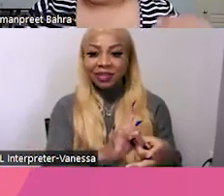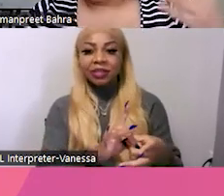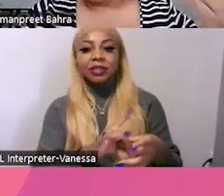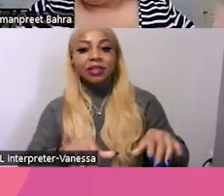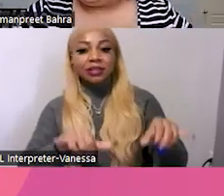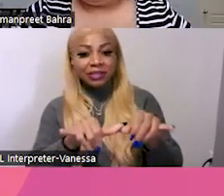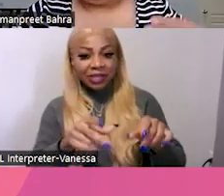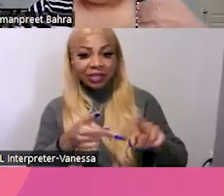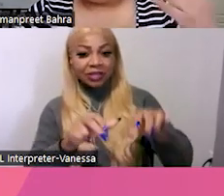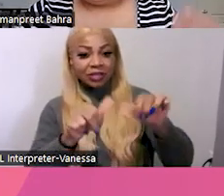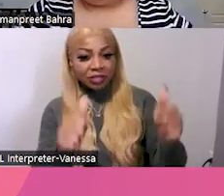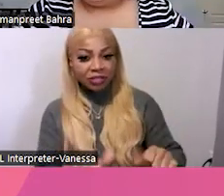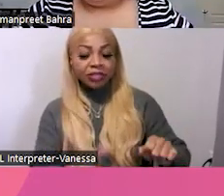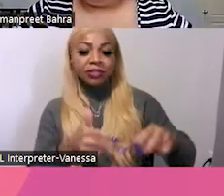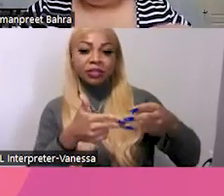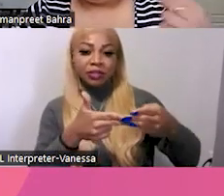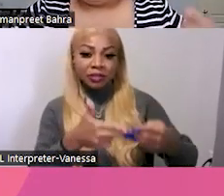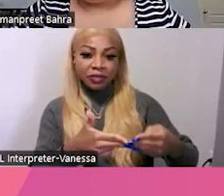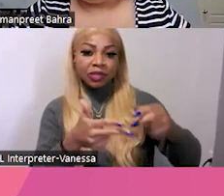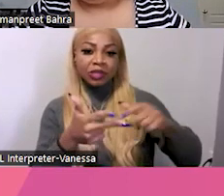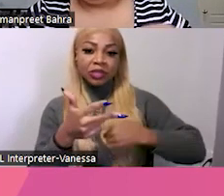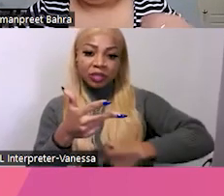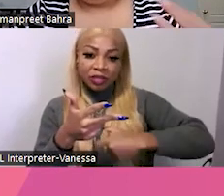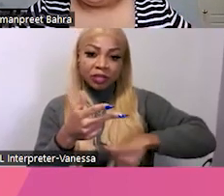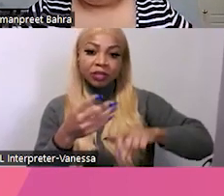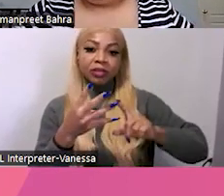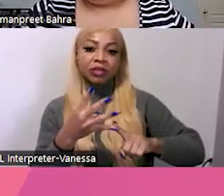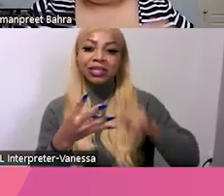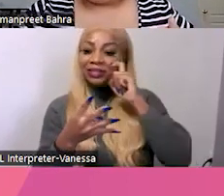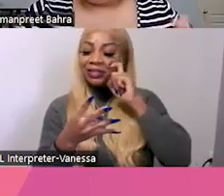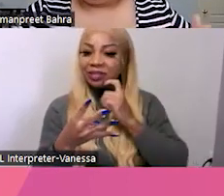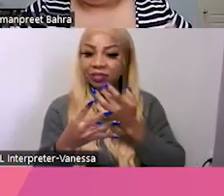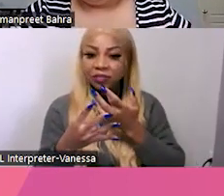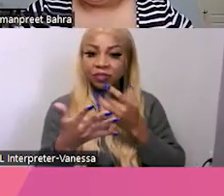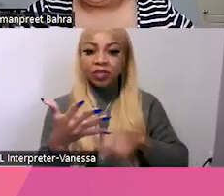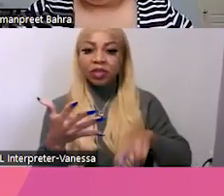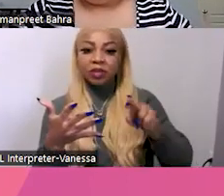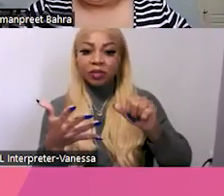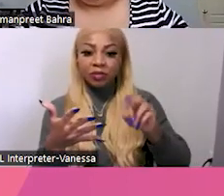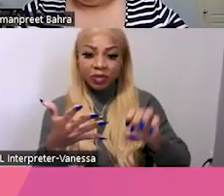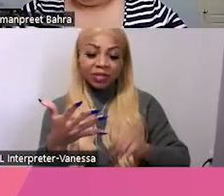social, parce qu'il recoupe la taille, la forme, le poids, le sexe, le genre, la sexualité, la race et le handicap.